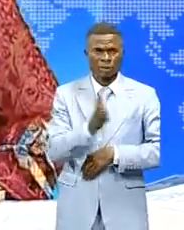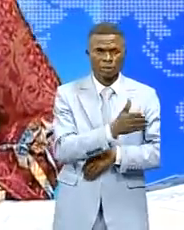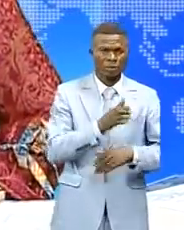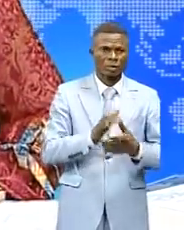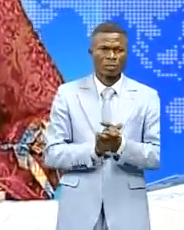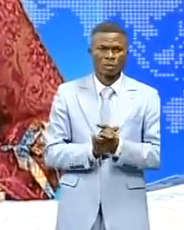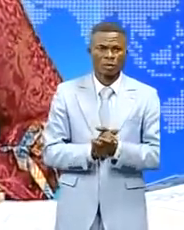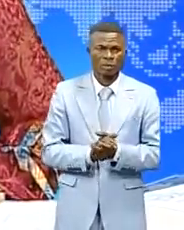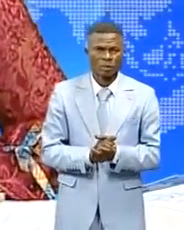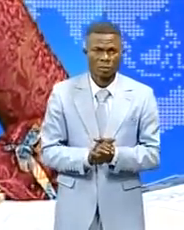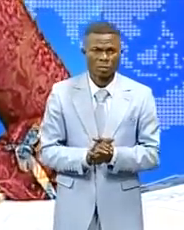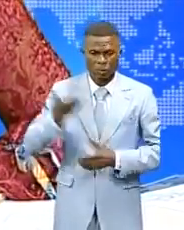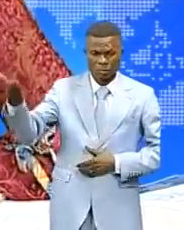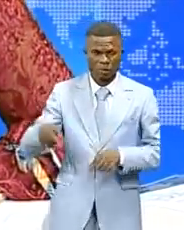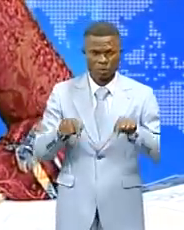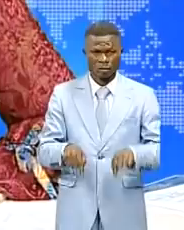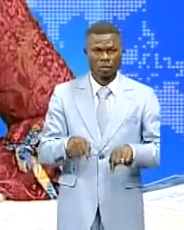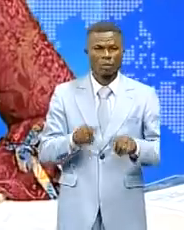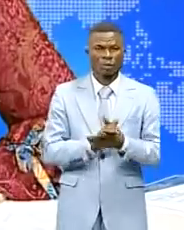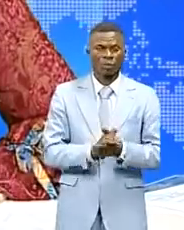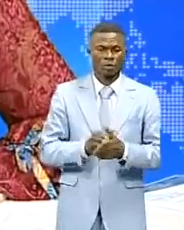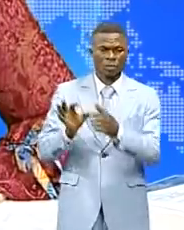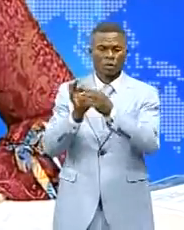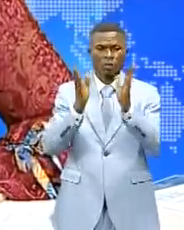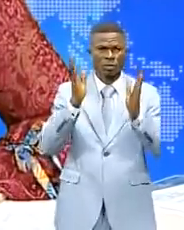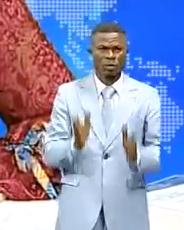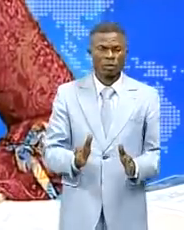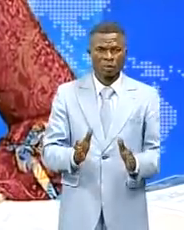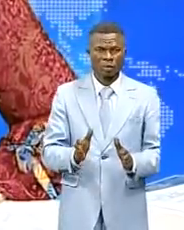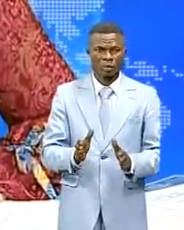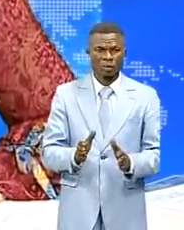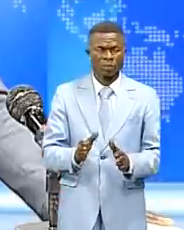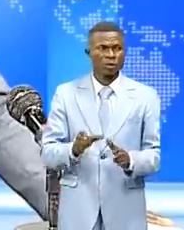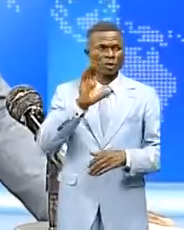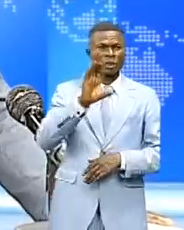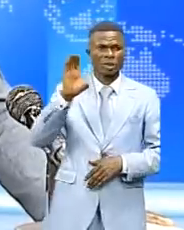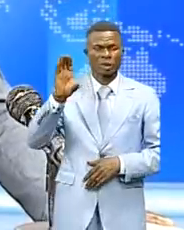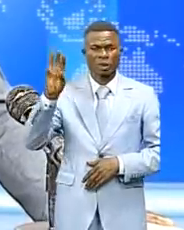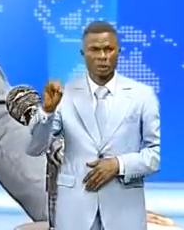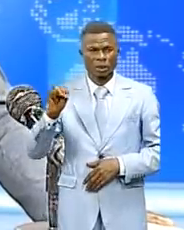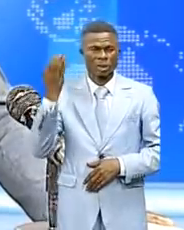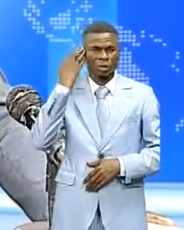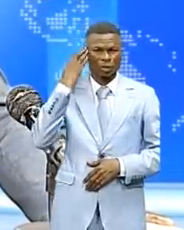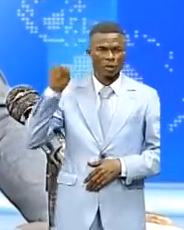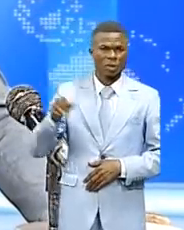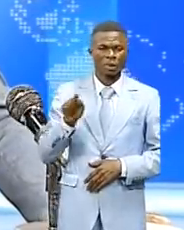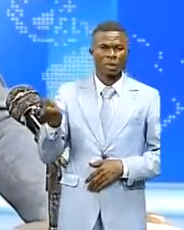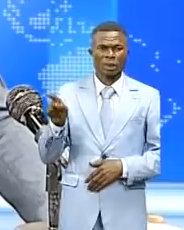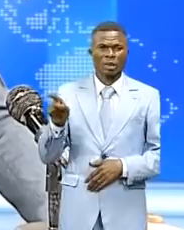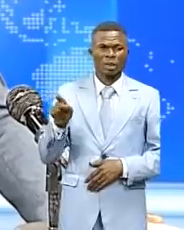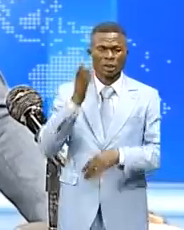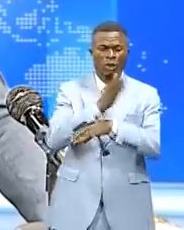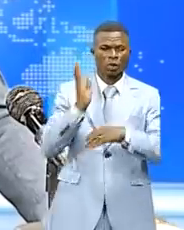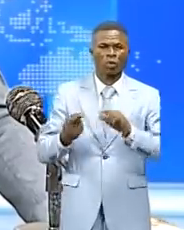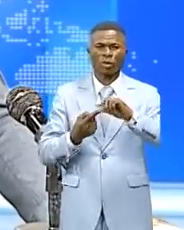nous recevrons sur ce plateau le coordonnateur de la ccm monsieur jokhang ya conseiller